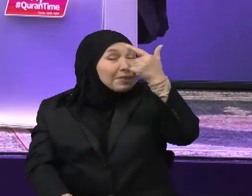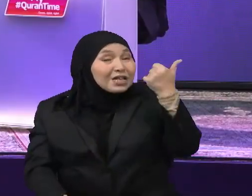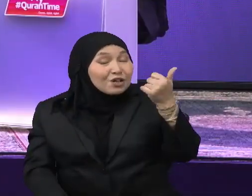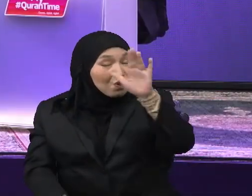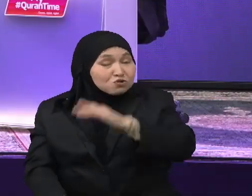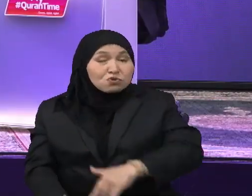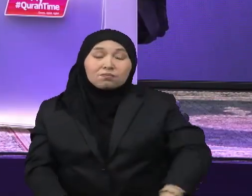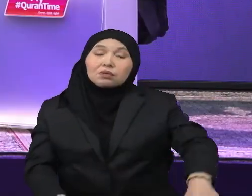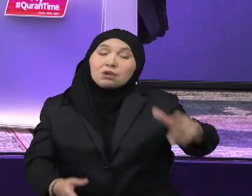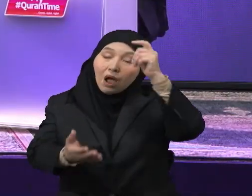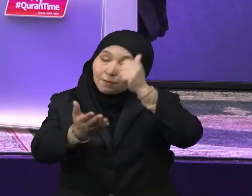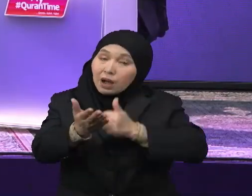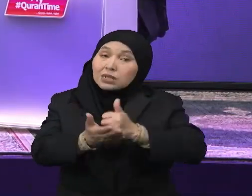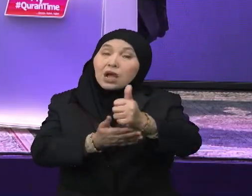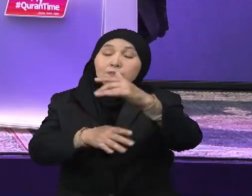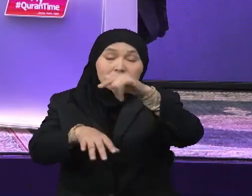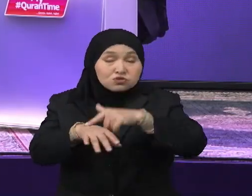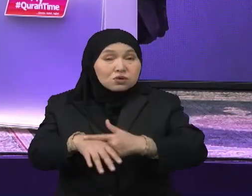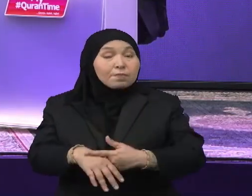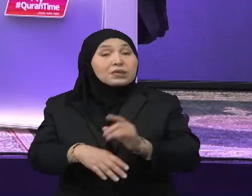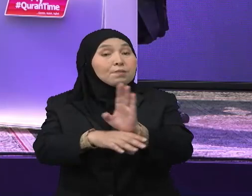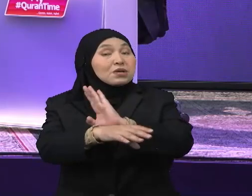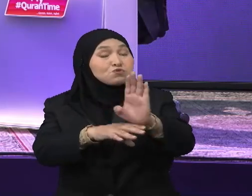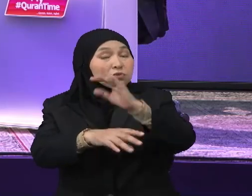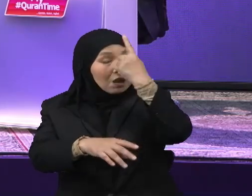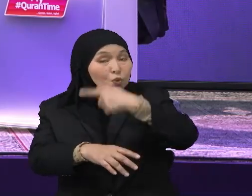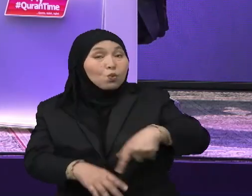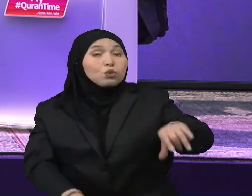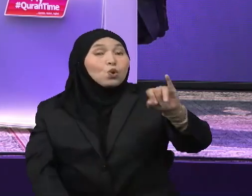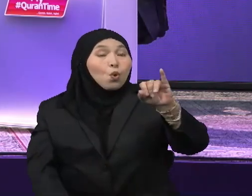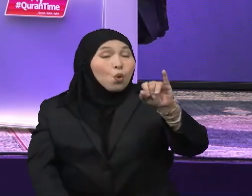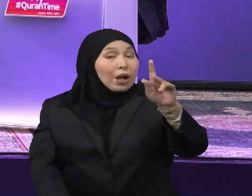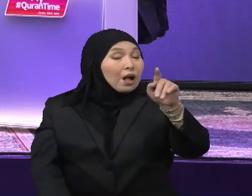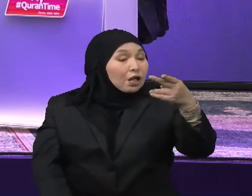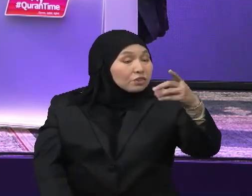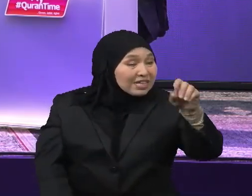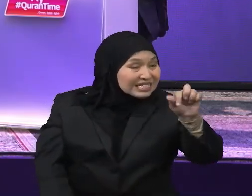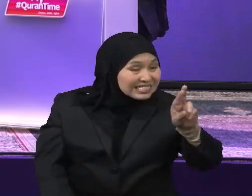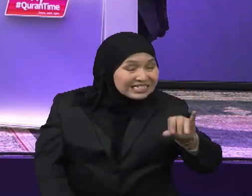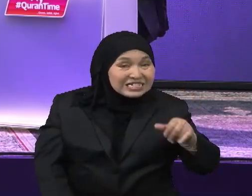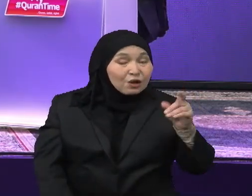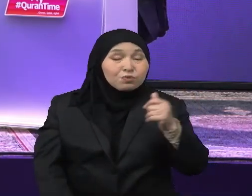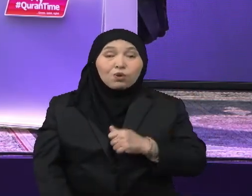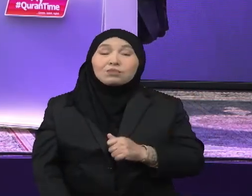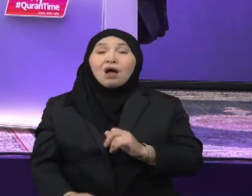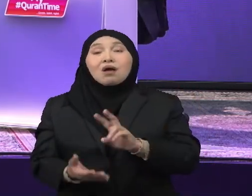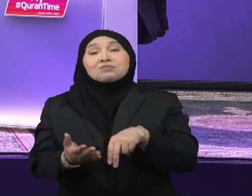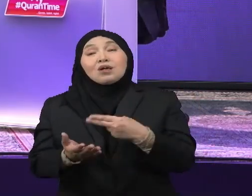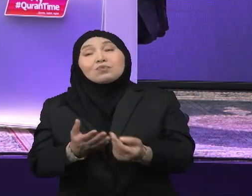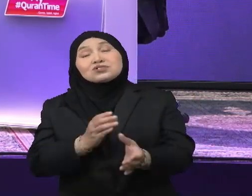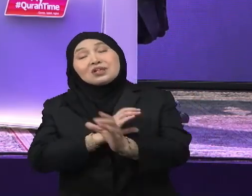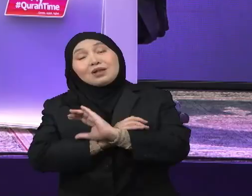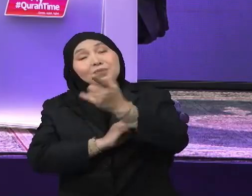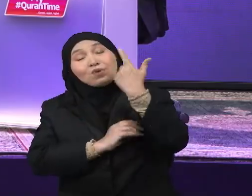dalam menguruskan ketika mandi Nabi Shallallahu Alaihi Wasallam berdagang untuk Khadijah kan jadi antara yang menyebarkan Khadijah jatuh hati sebab begitu